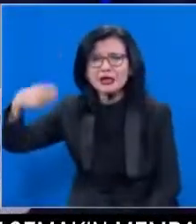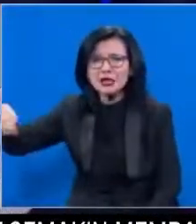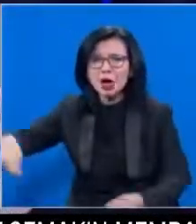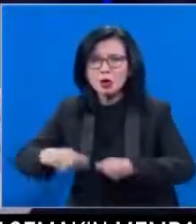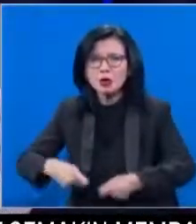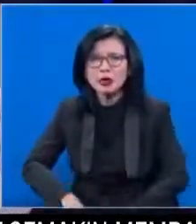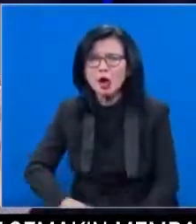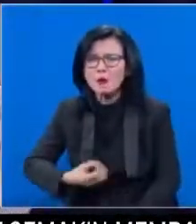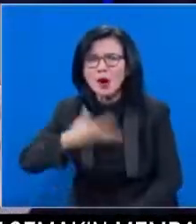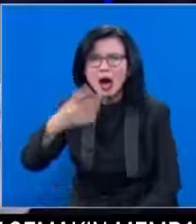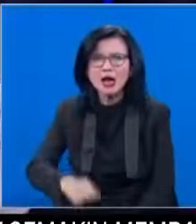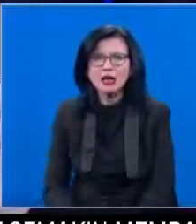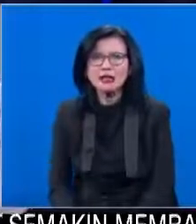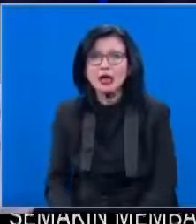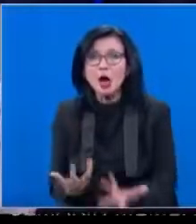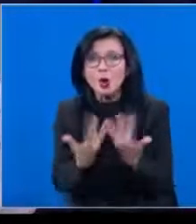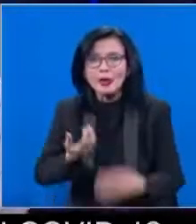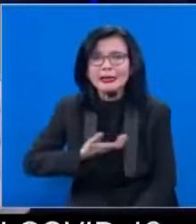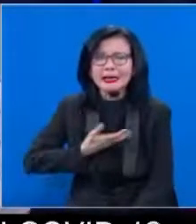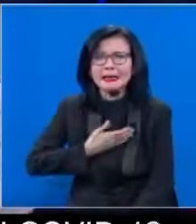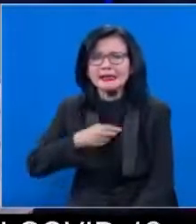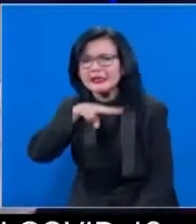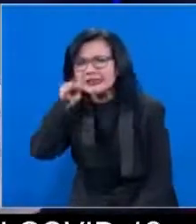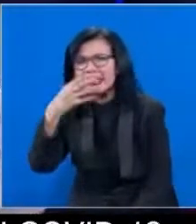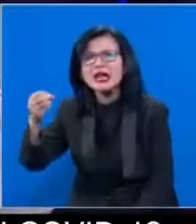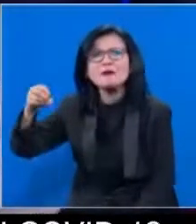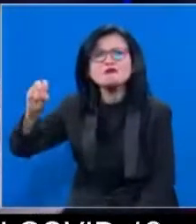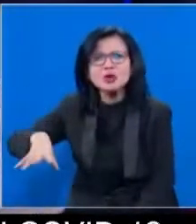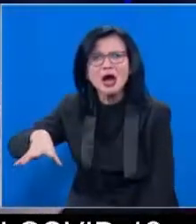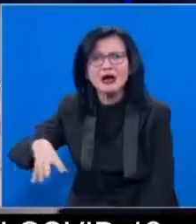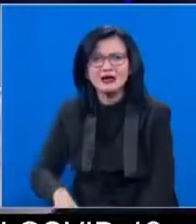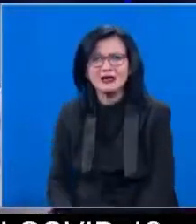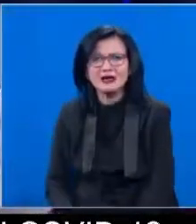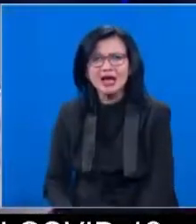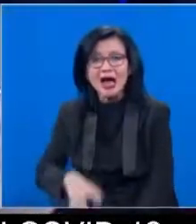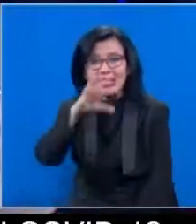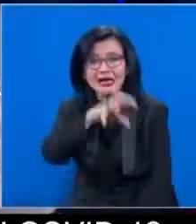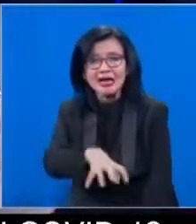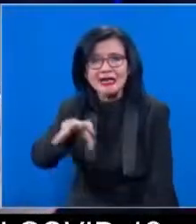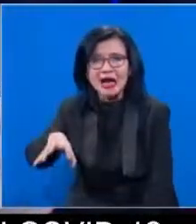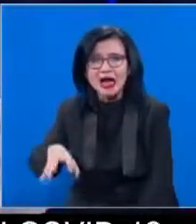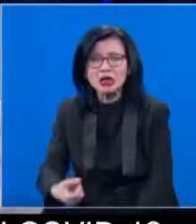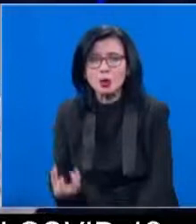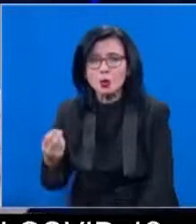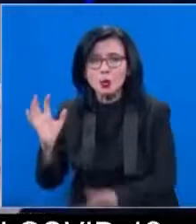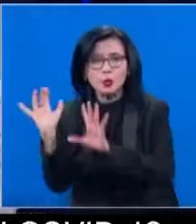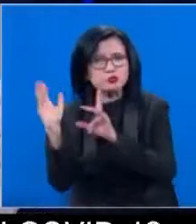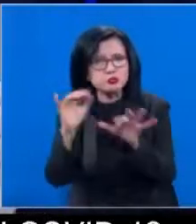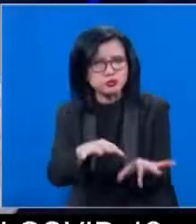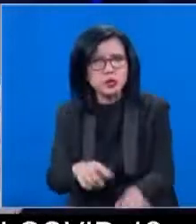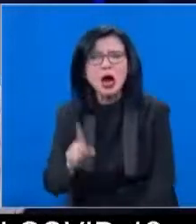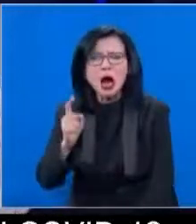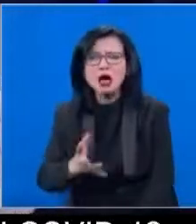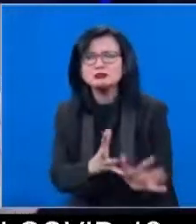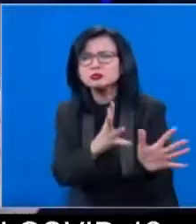warga antusias untuk mendapatkan minyak goreng murah di sejumlah Daerah Operasi pasar minyak goreng murah diserbu warga Meski Harus